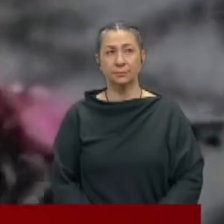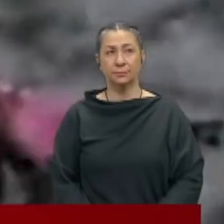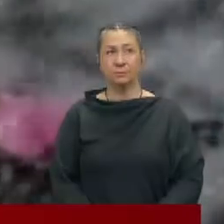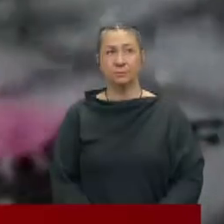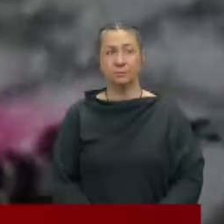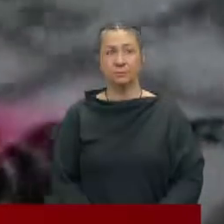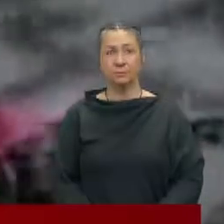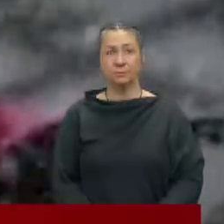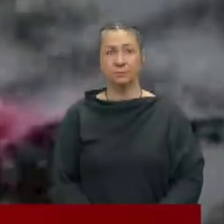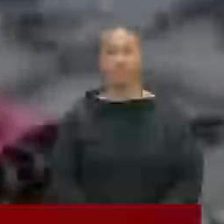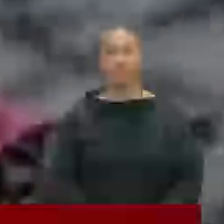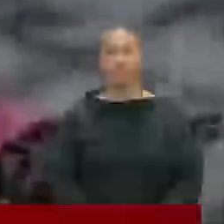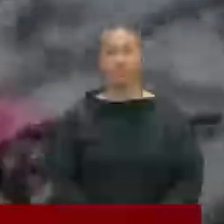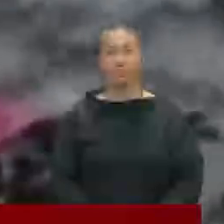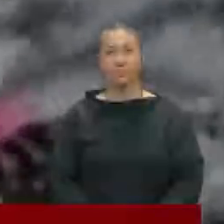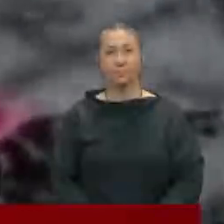eskidendi,